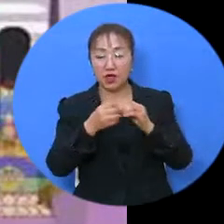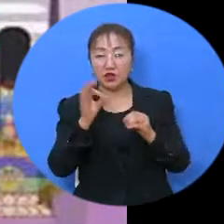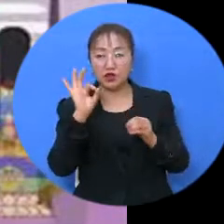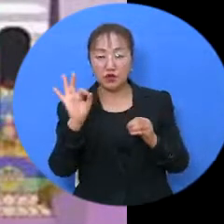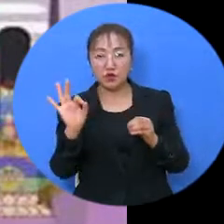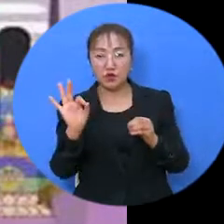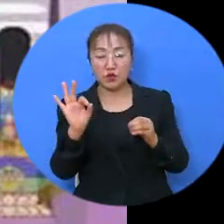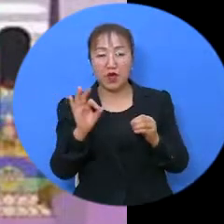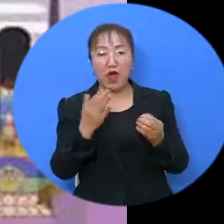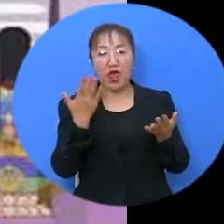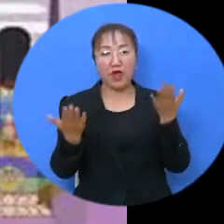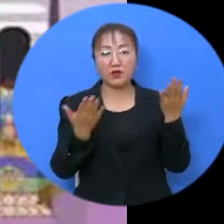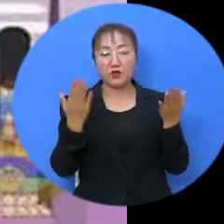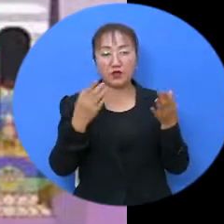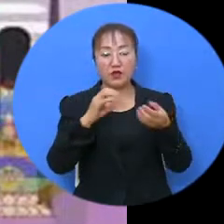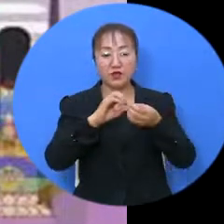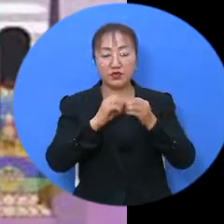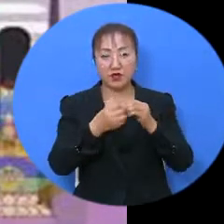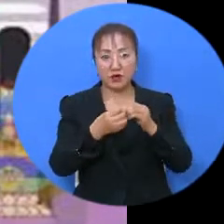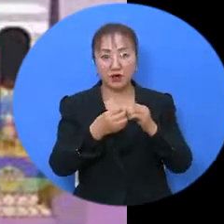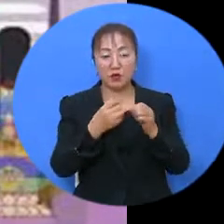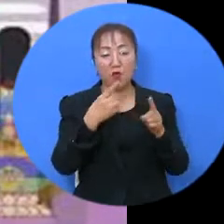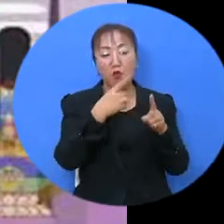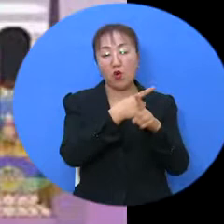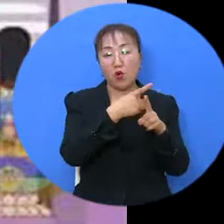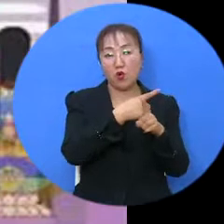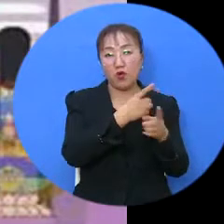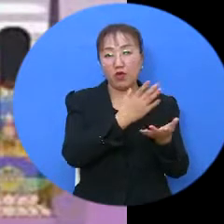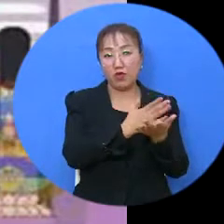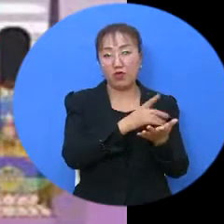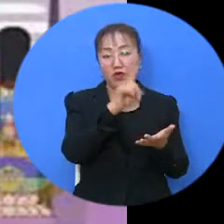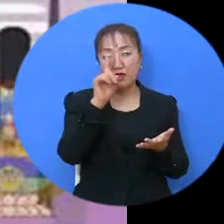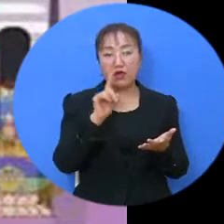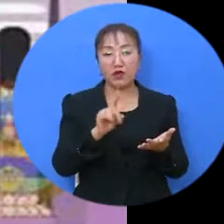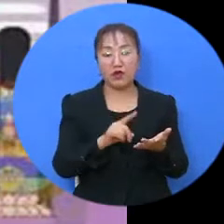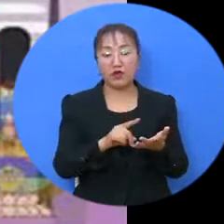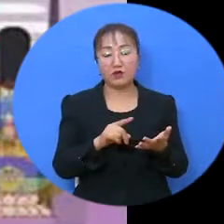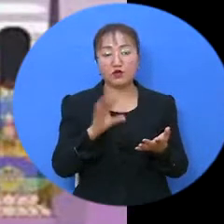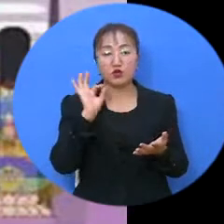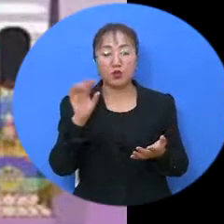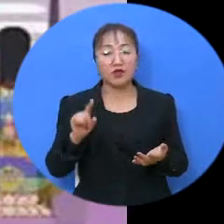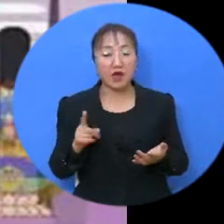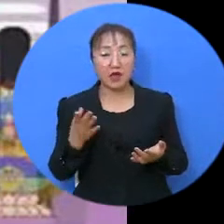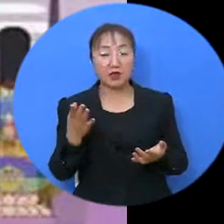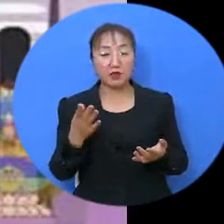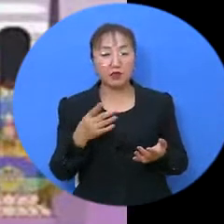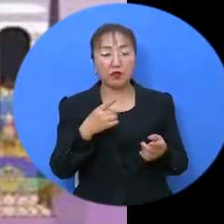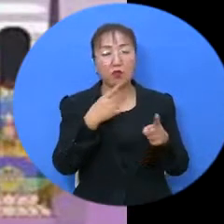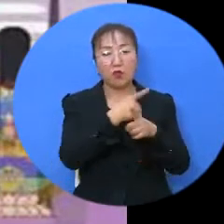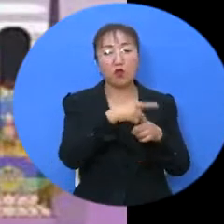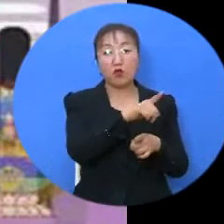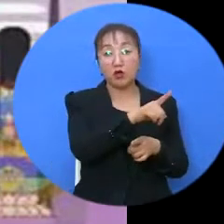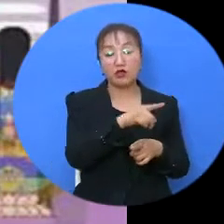бэ? Аль хүүхдийн хийж байгаа үйлдэл буруу вэ? За зөв бол яагаад? Буруу бол